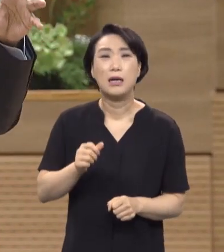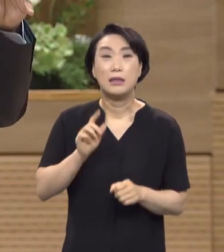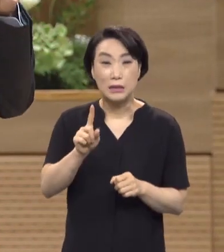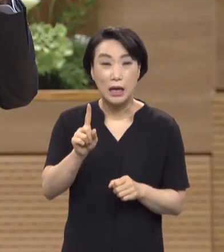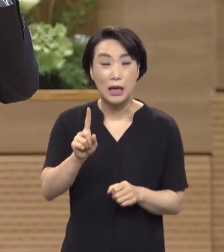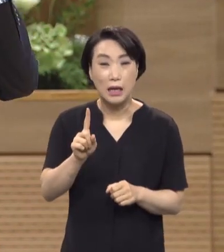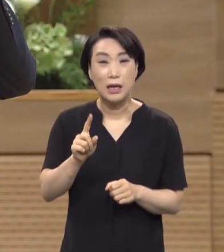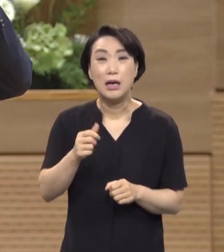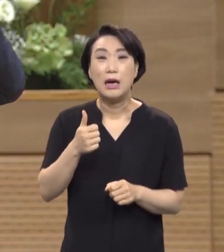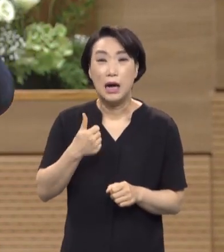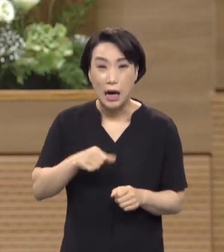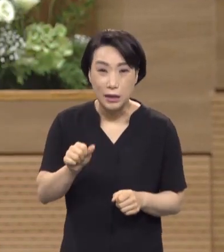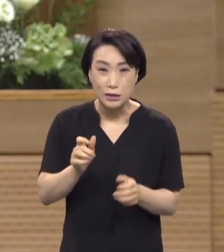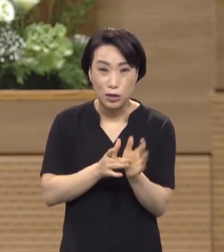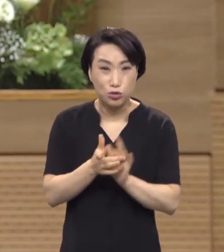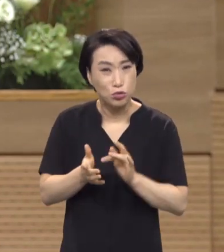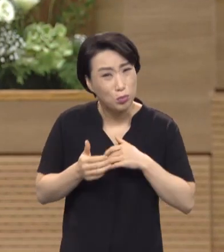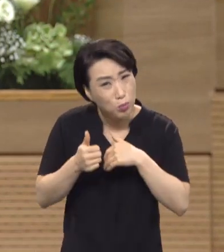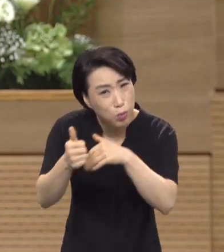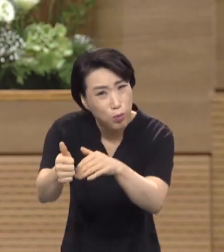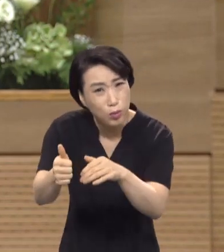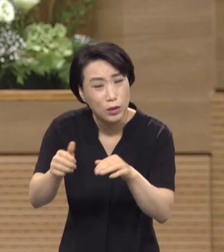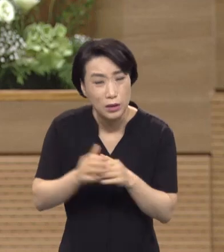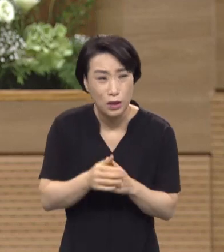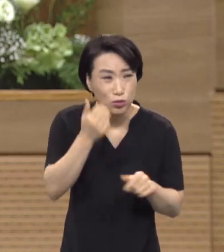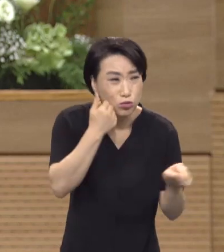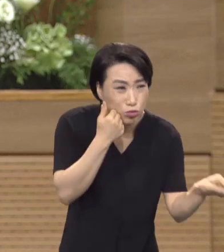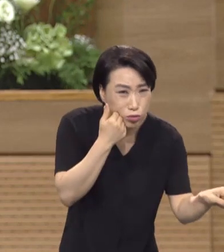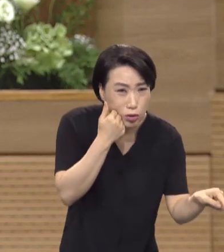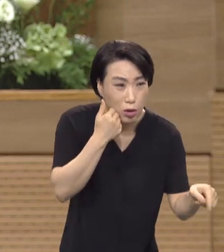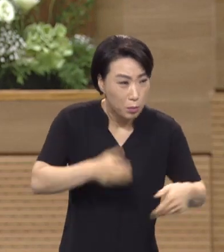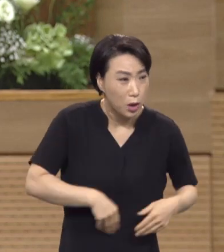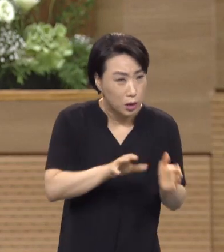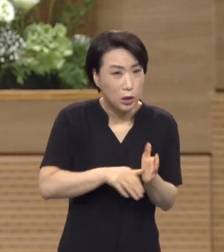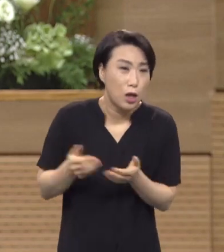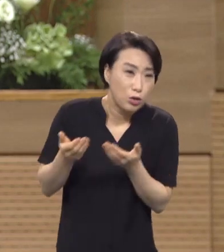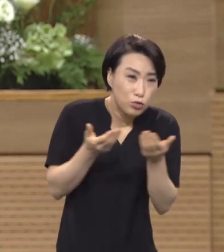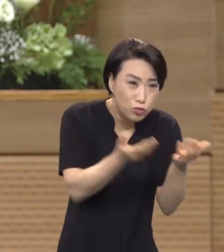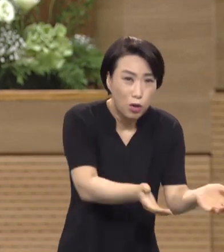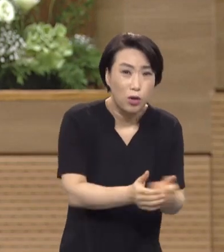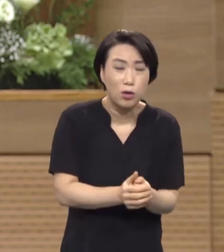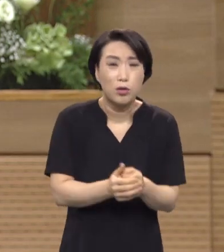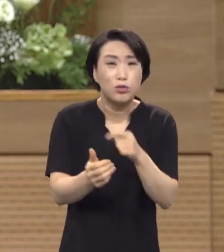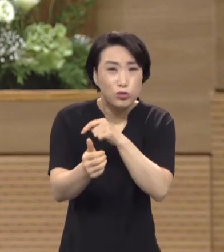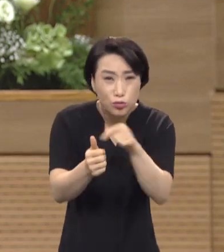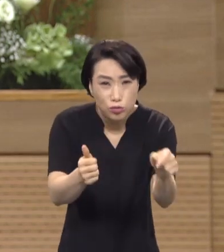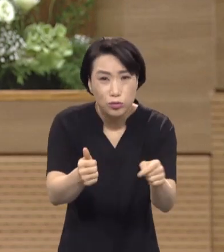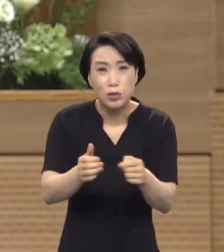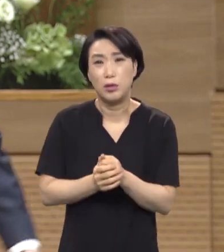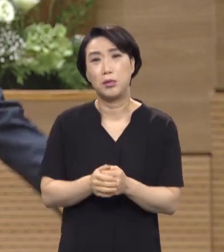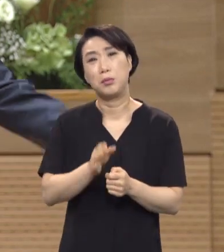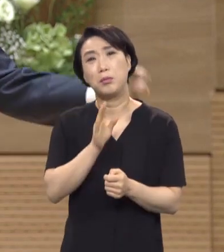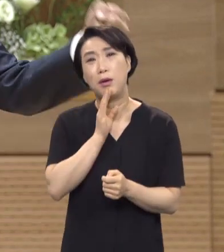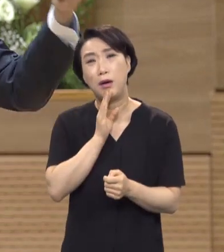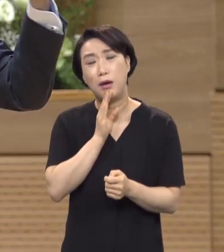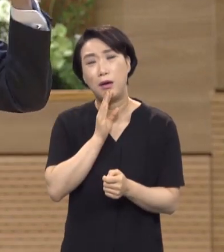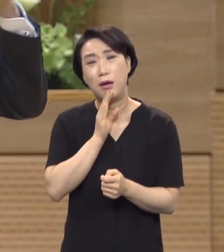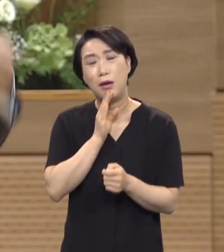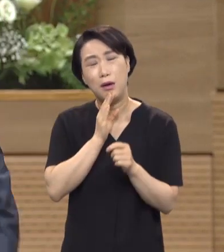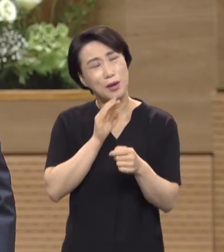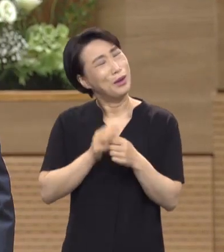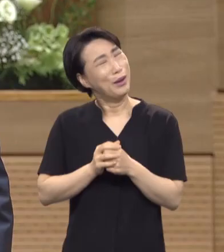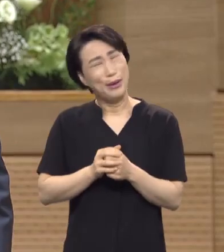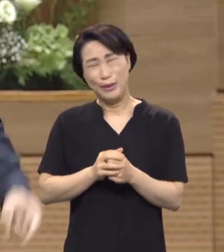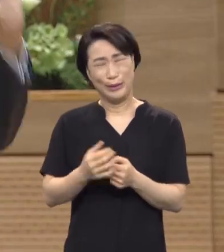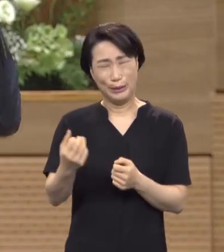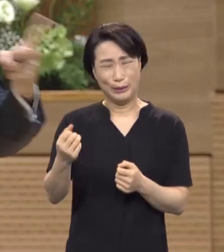있는 아들이라도 끄집어내서 누군가 필요하면 주어서 죽이라고도 할 만큼